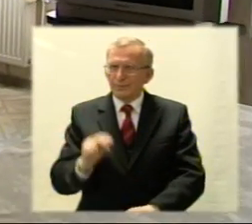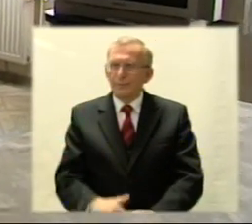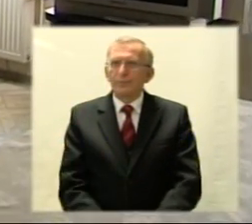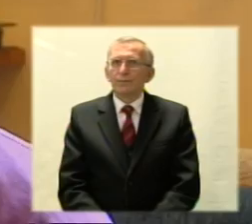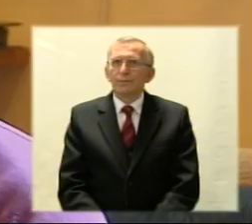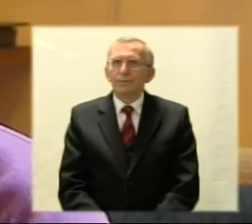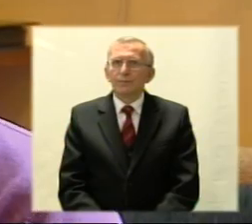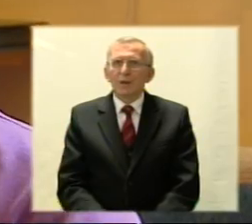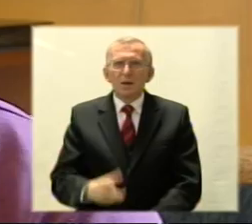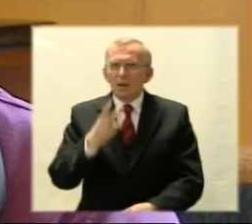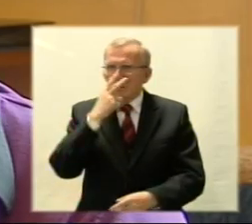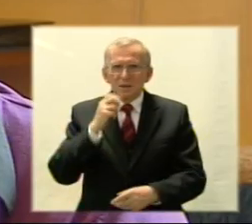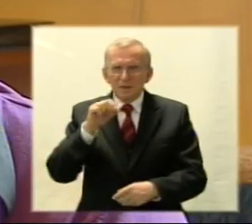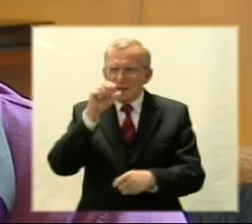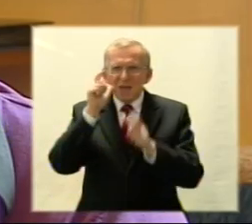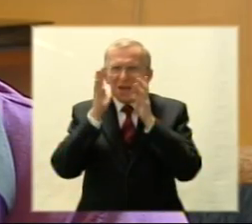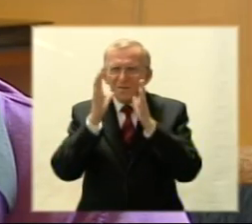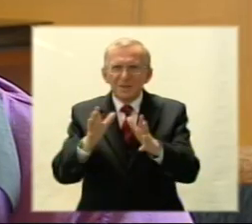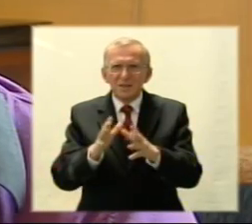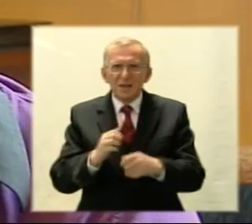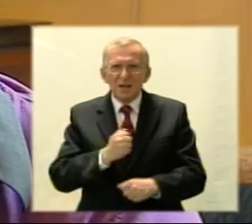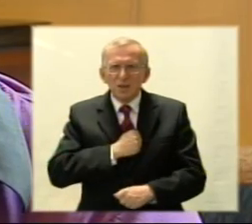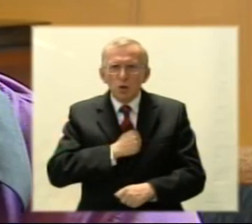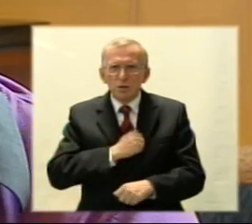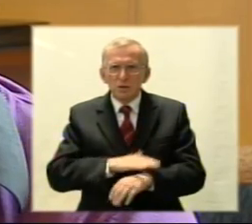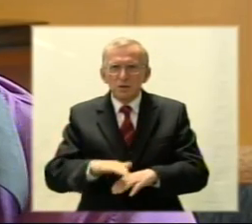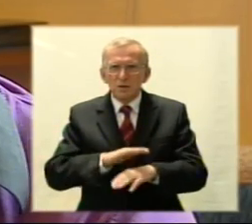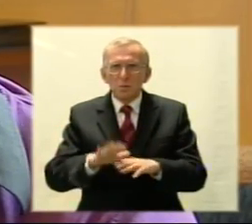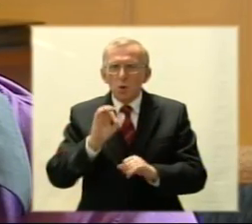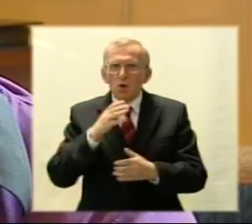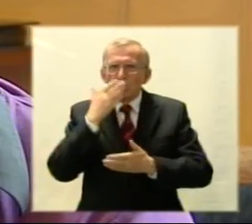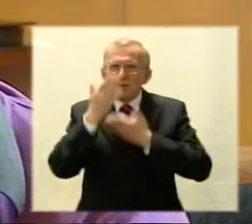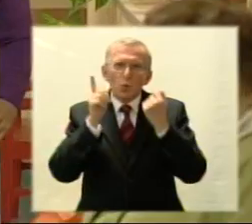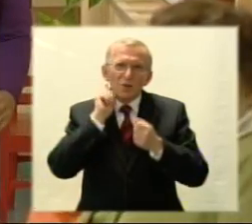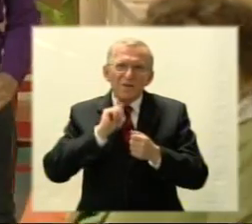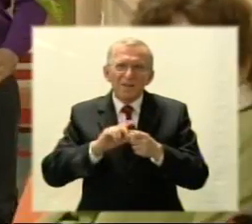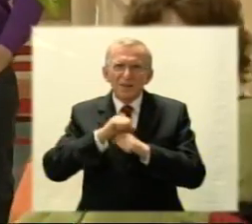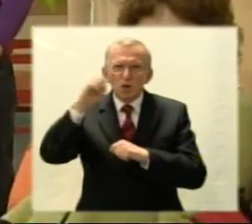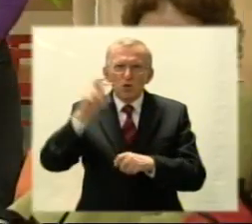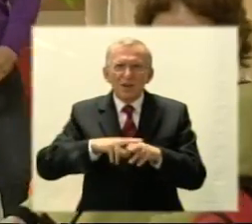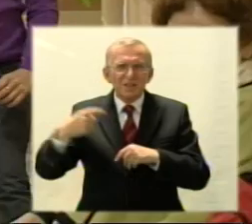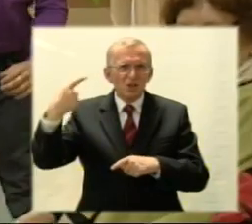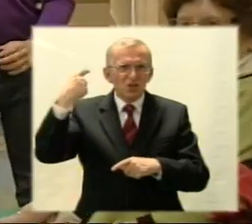traktowal nienawidzę litości bo dla mnie udawana życzliwość jest gorsza niż strzał w